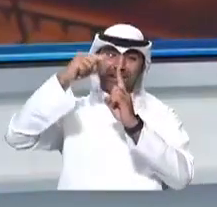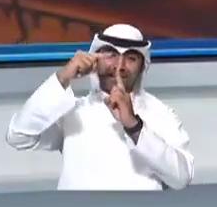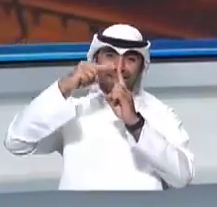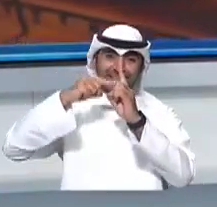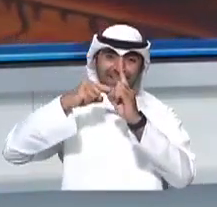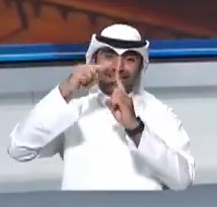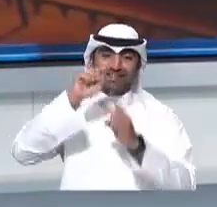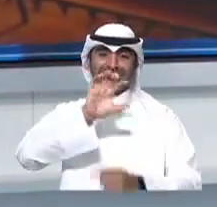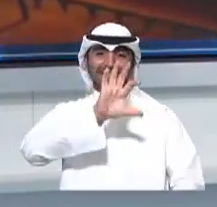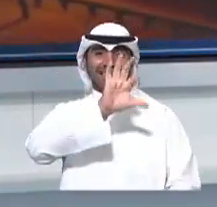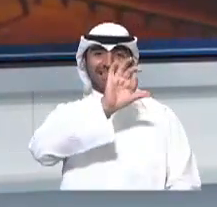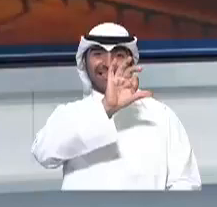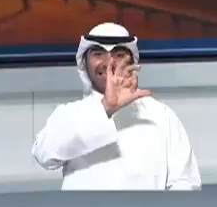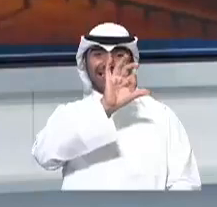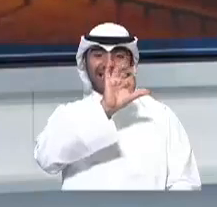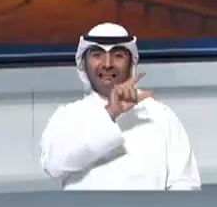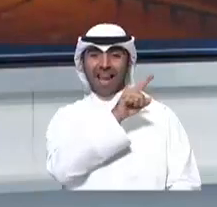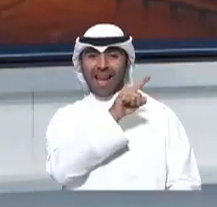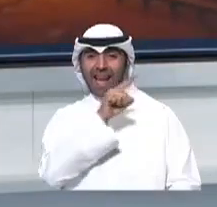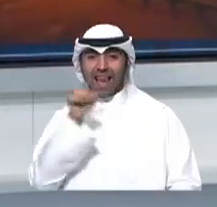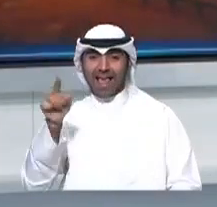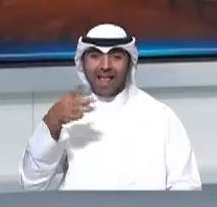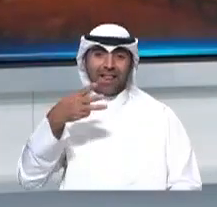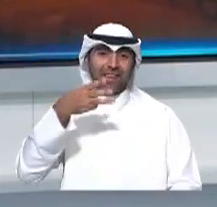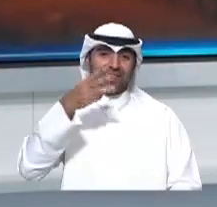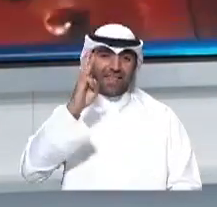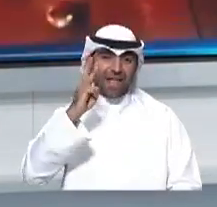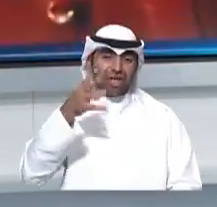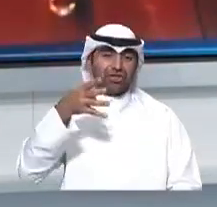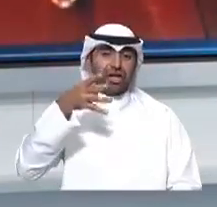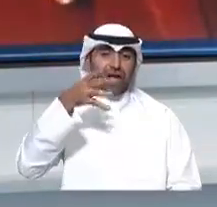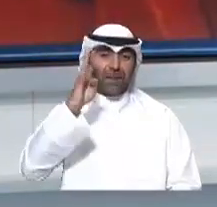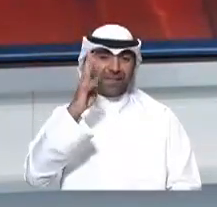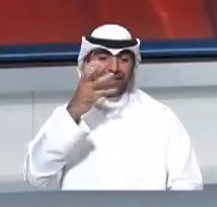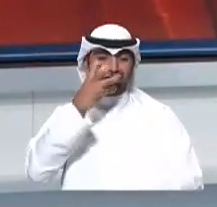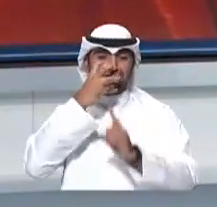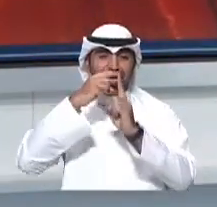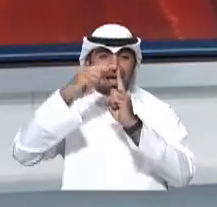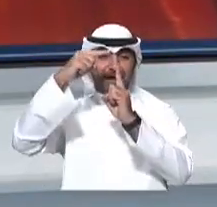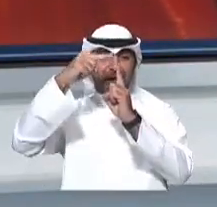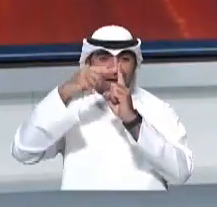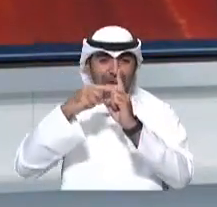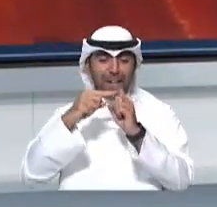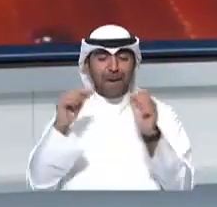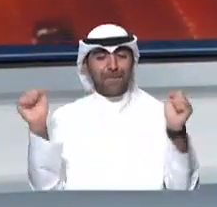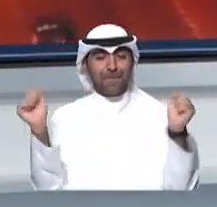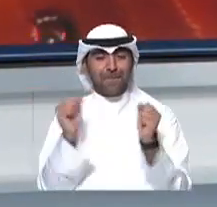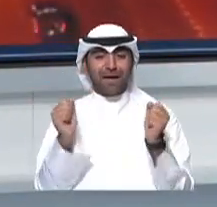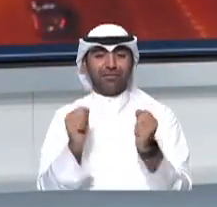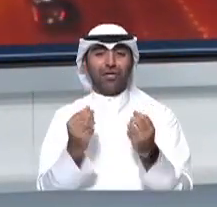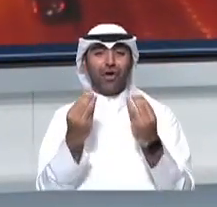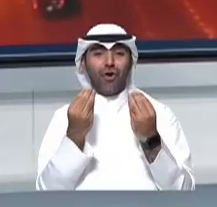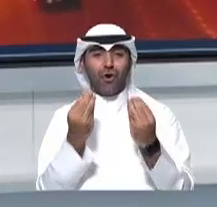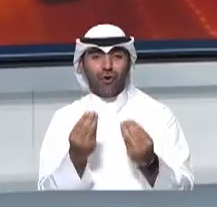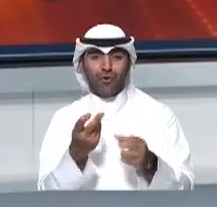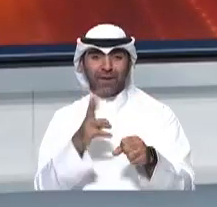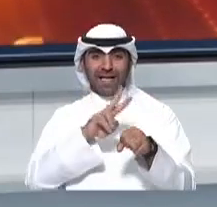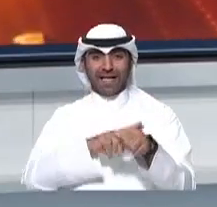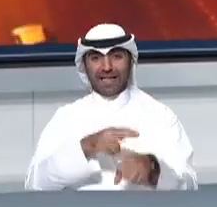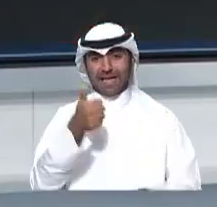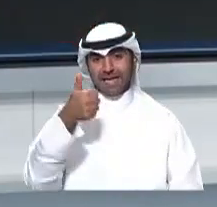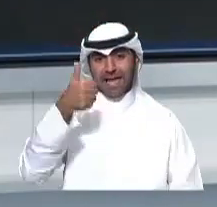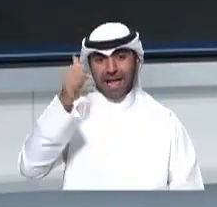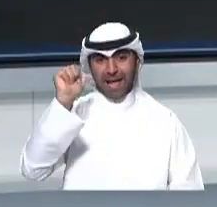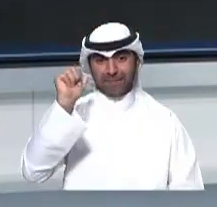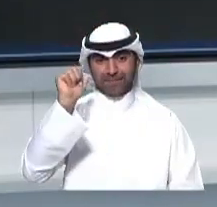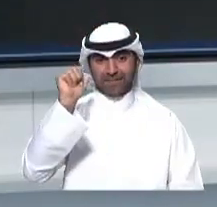في المناطق الغربية وكذلك الشمالية. سجلت درجات الحرارة الصغرى فجر اليوم 7 درجات مئوية في منطقة